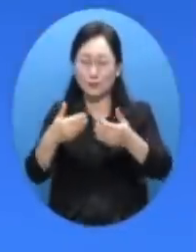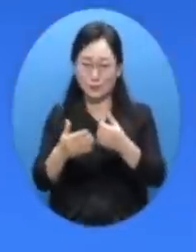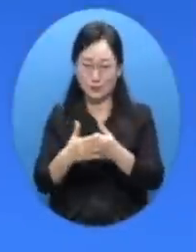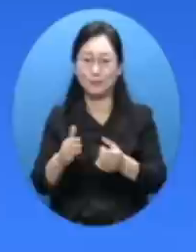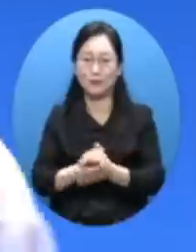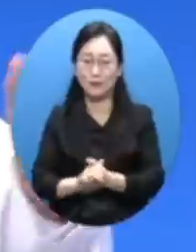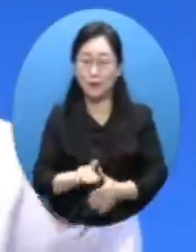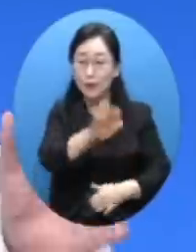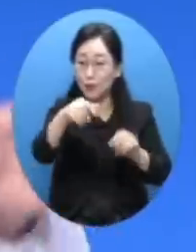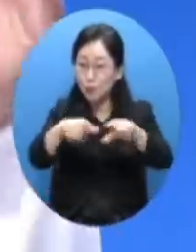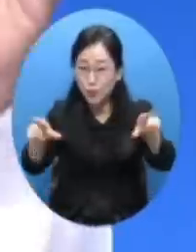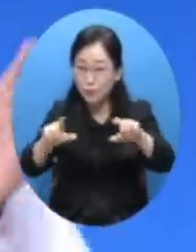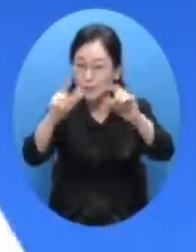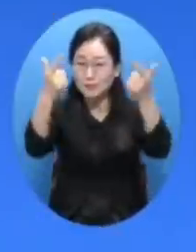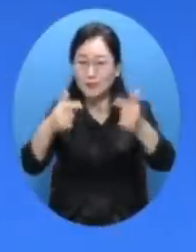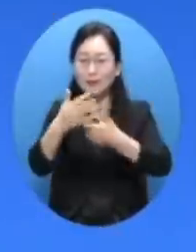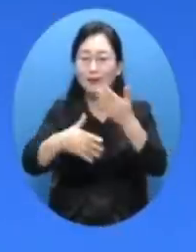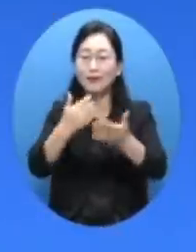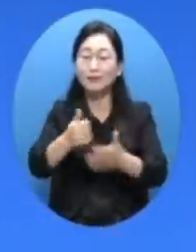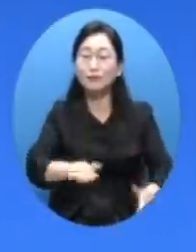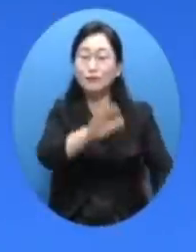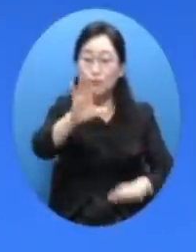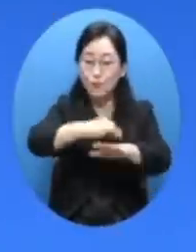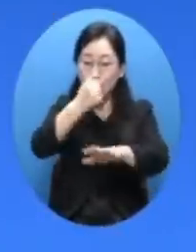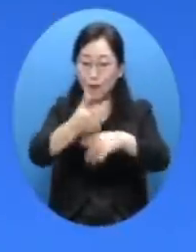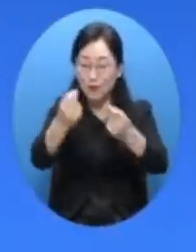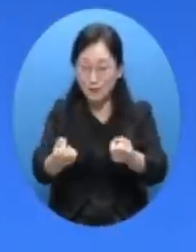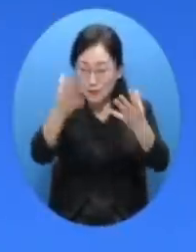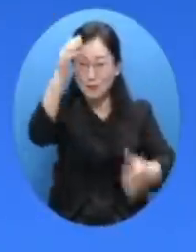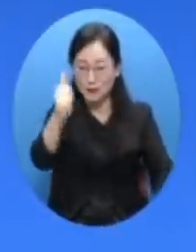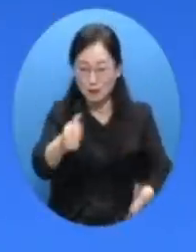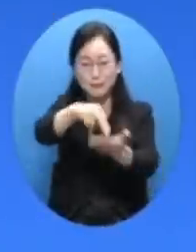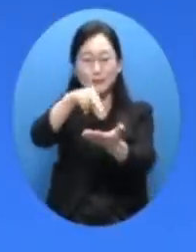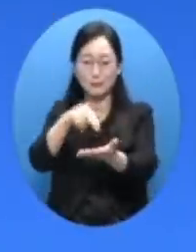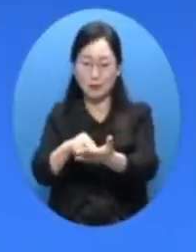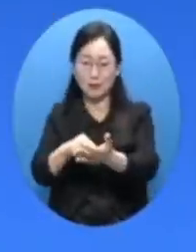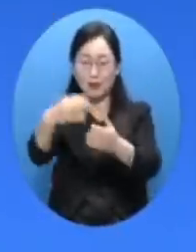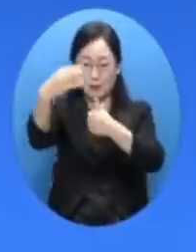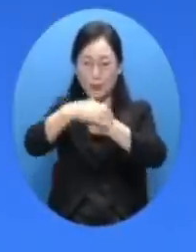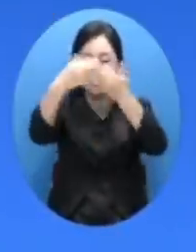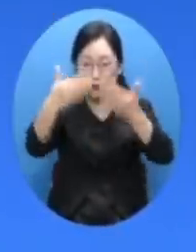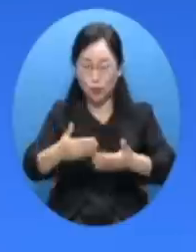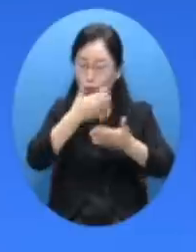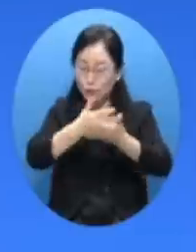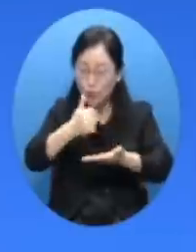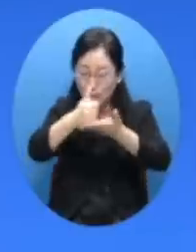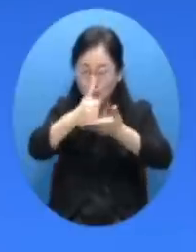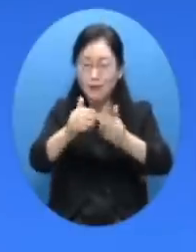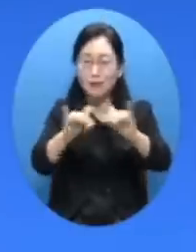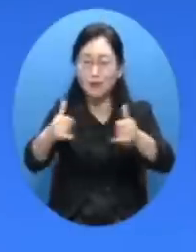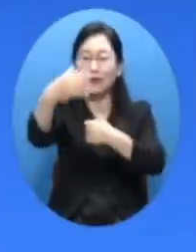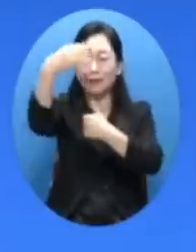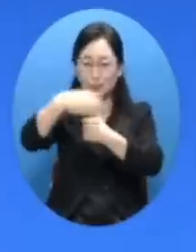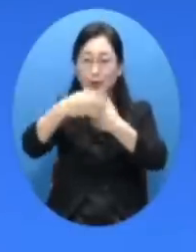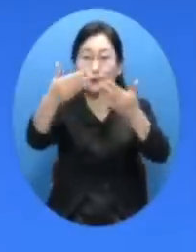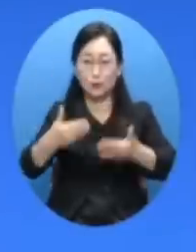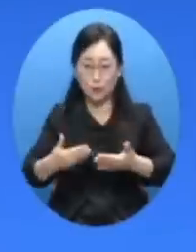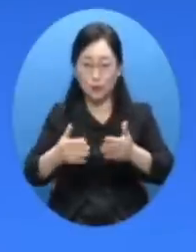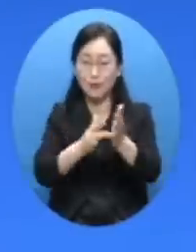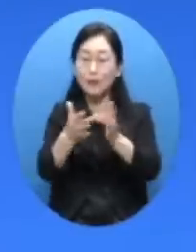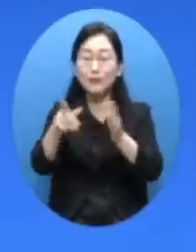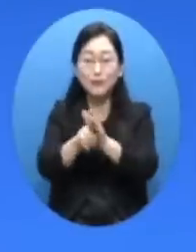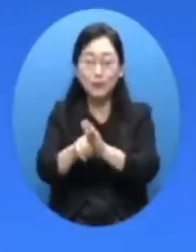우리는 보통 사람이 아닙니다. 하나님이 우리를 왕같은 제사장으로 세우셨습니다. 존귀한 자로 세우셨습니다. 그러므로 우리가 예수 믿고